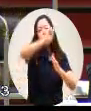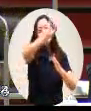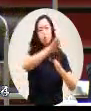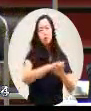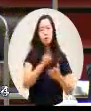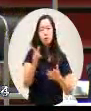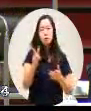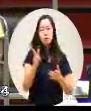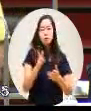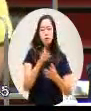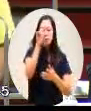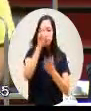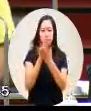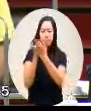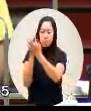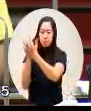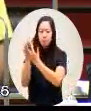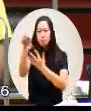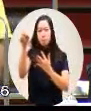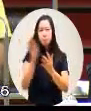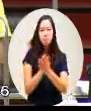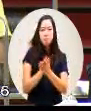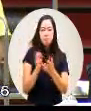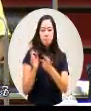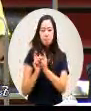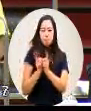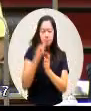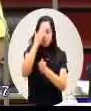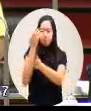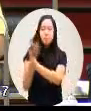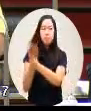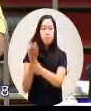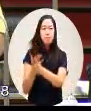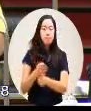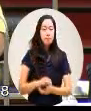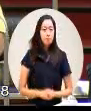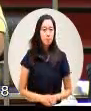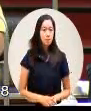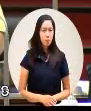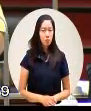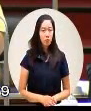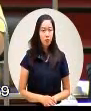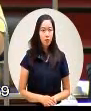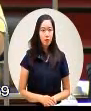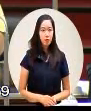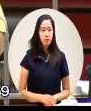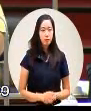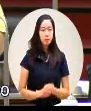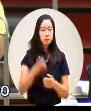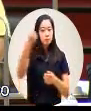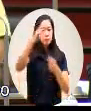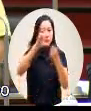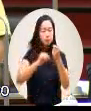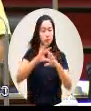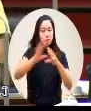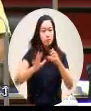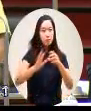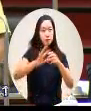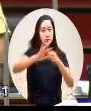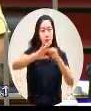找空，找要找人的麻烦。我这个阳明国中的校长啊，黄校